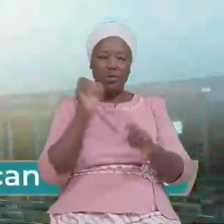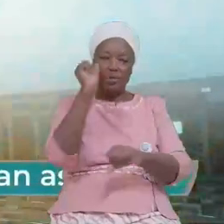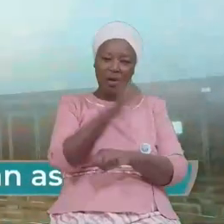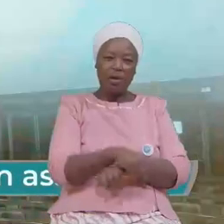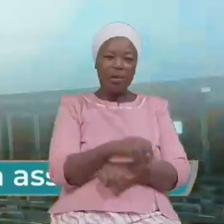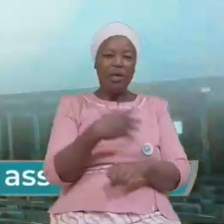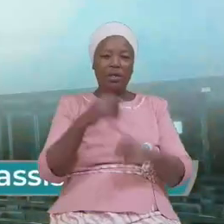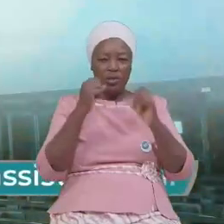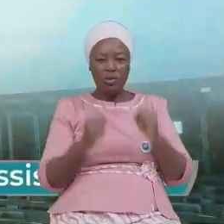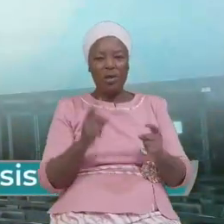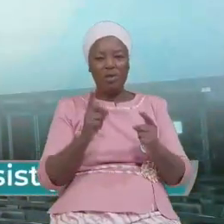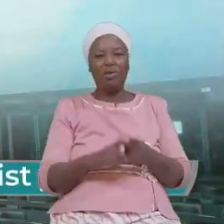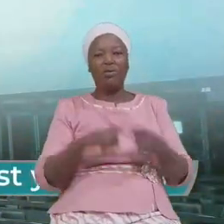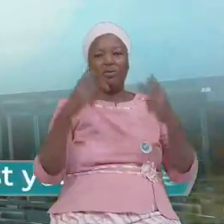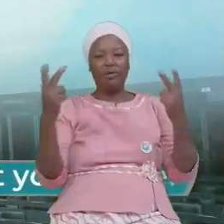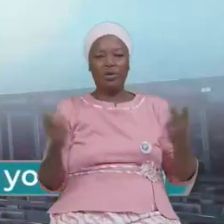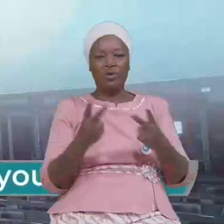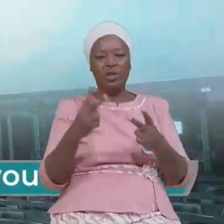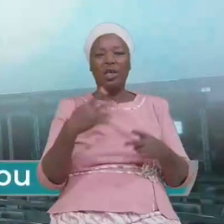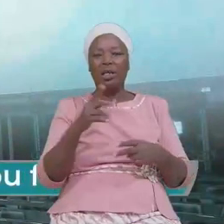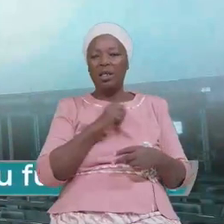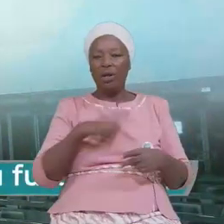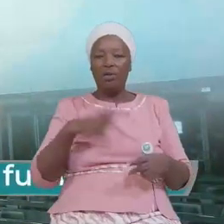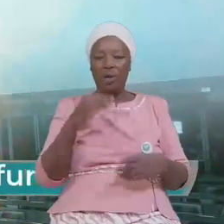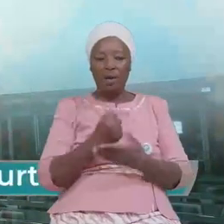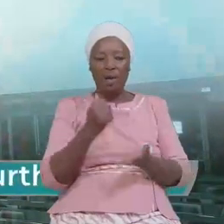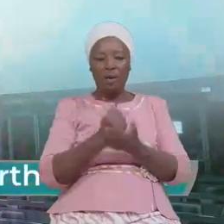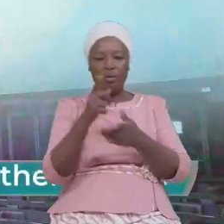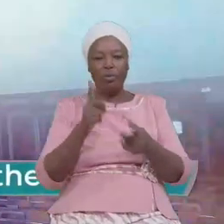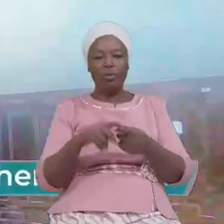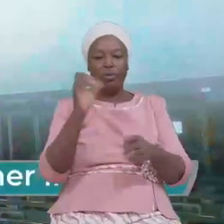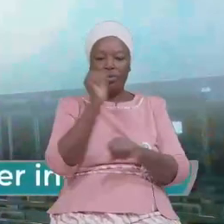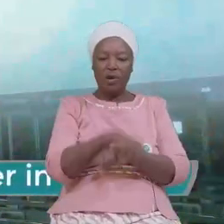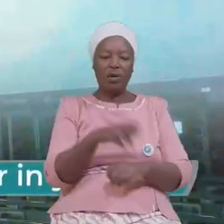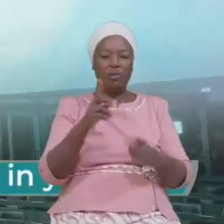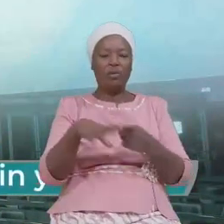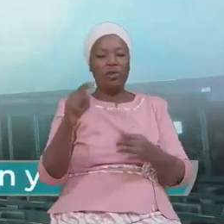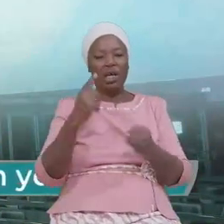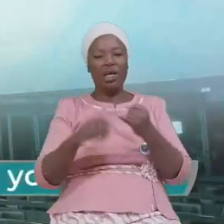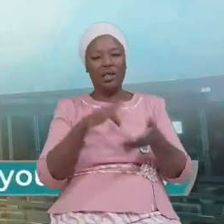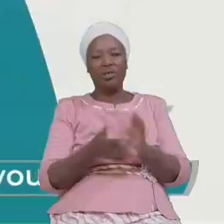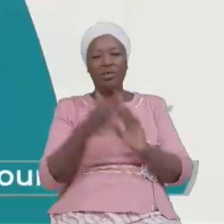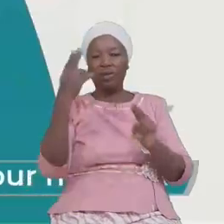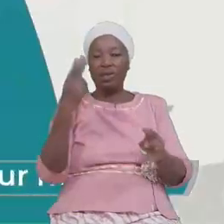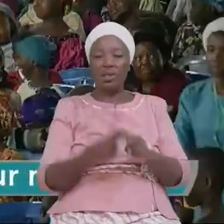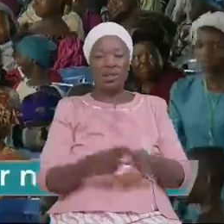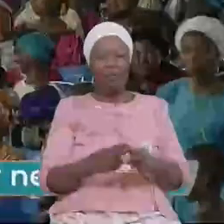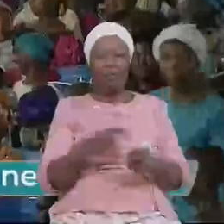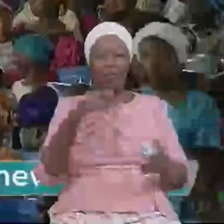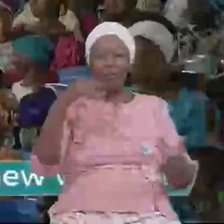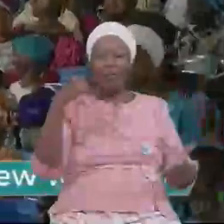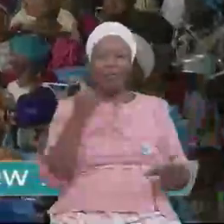force pour triompher. Vous allez vaincre jusqu'au bout. Que j'attende votre Amen.